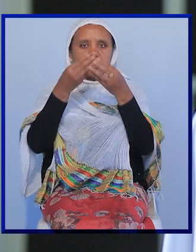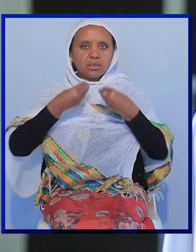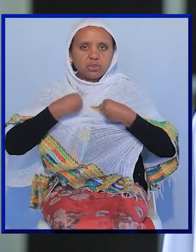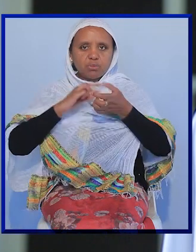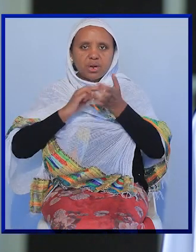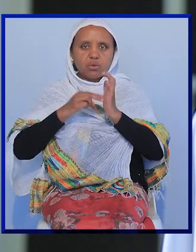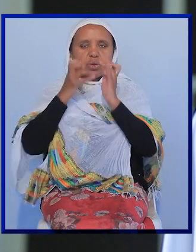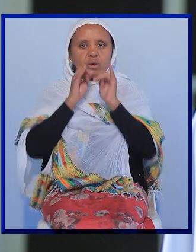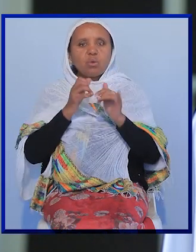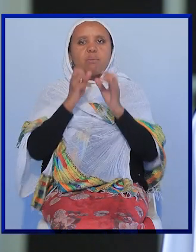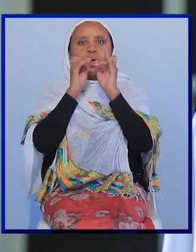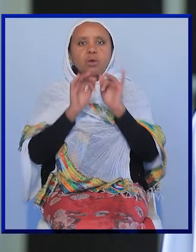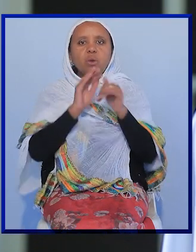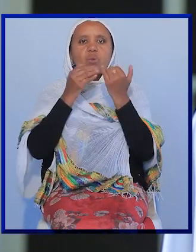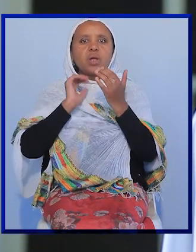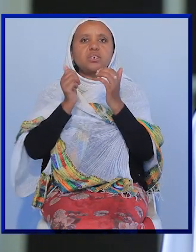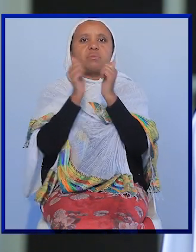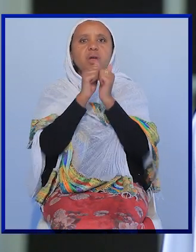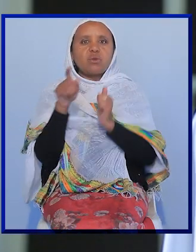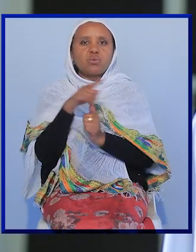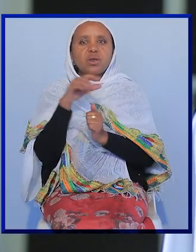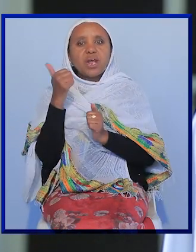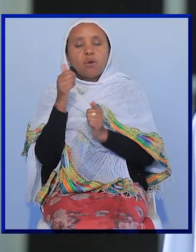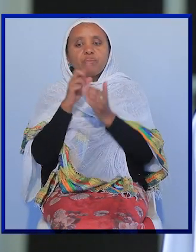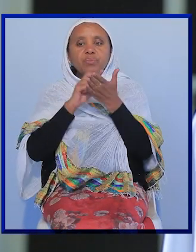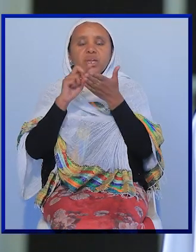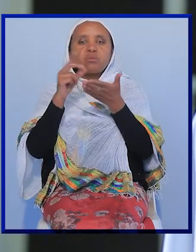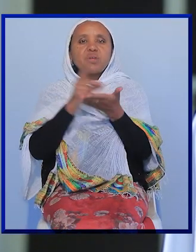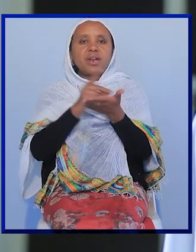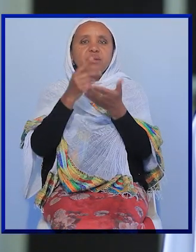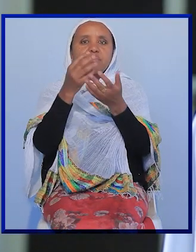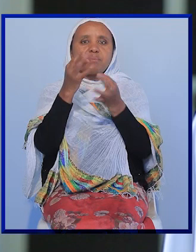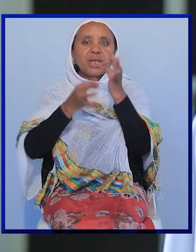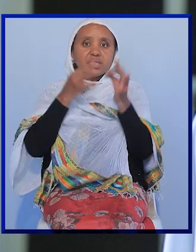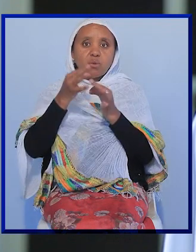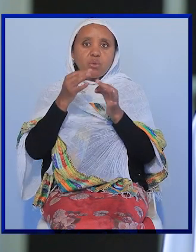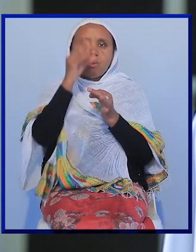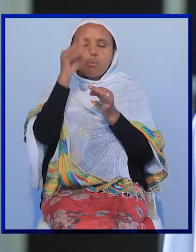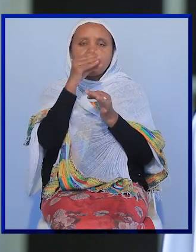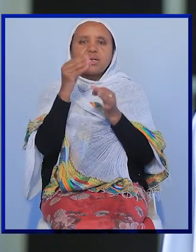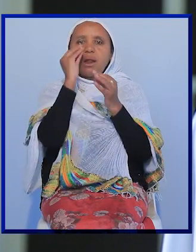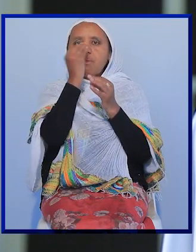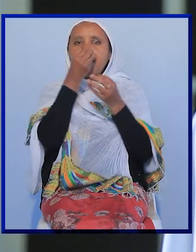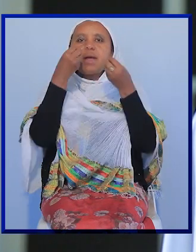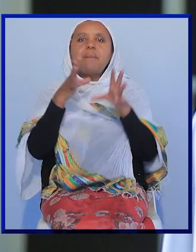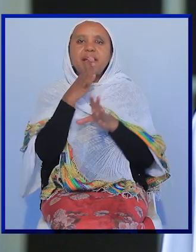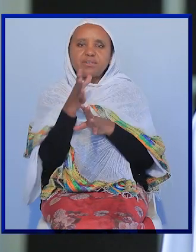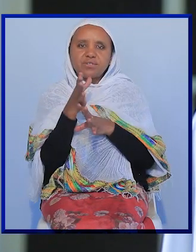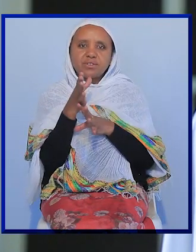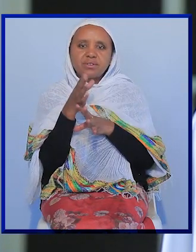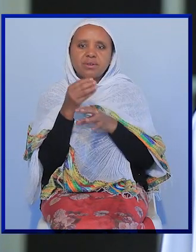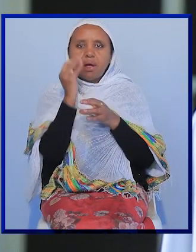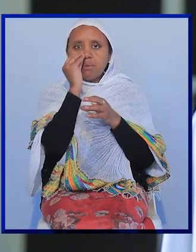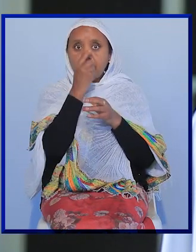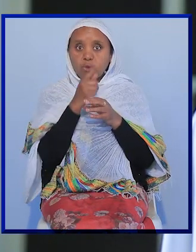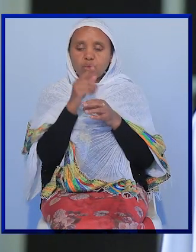ነው። ረድኤቷ በረከቷ ከሁላችንም ጋር ይሁን። ሌላው ቅዱስ ያሬድ የሚገልጽልን መስቀል አበባ ነው። የማይረግፍ አበባ የማይረግፍ